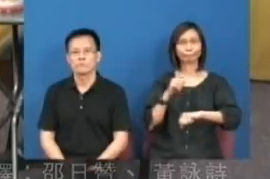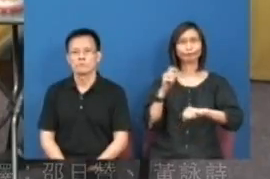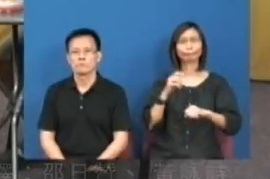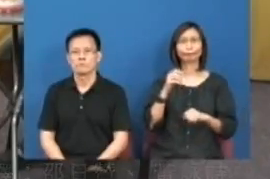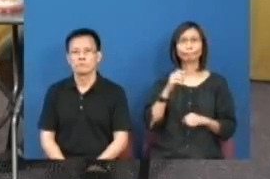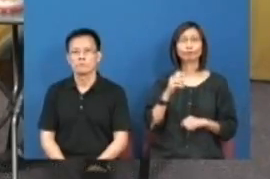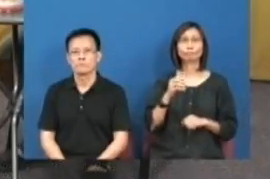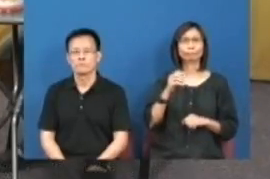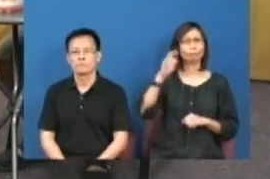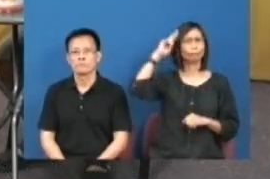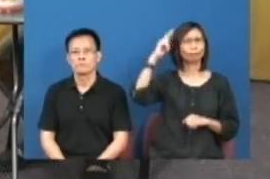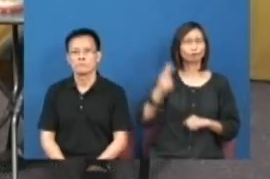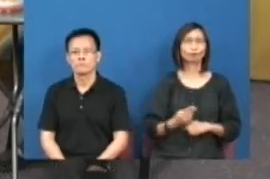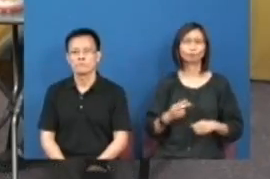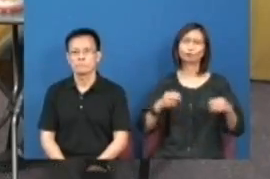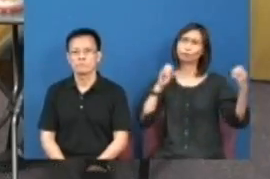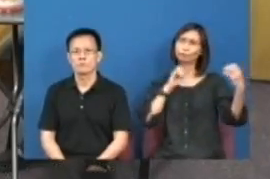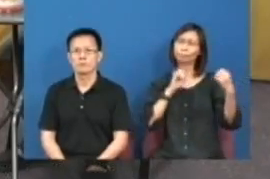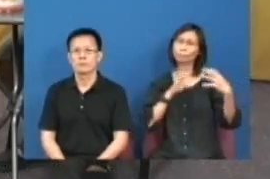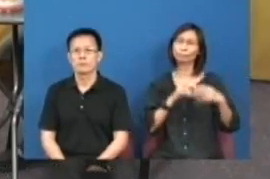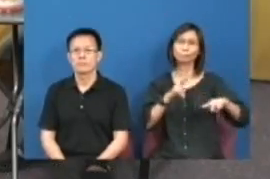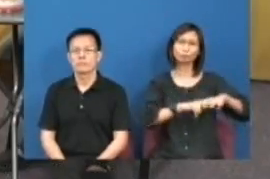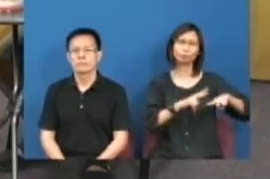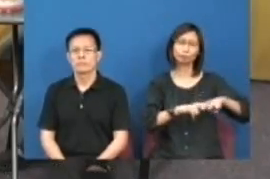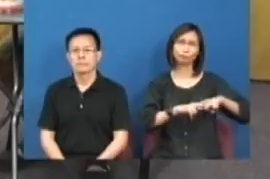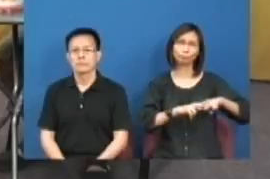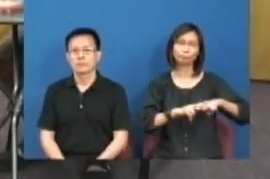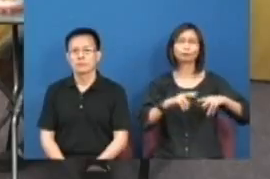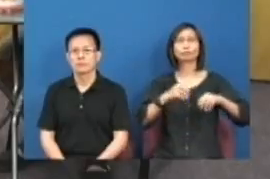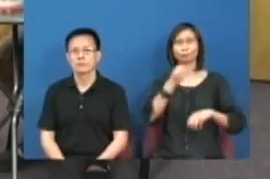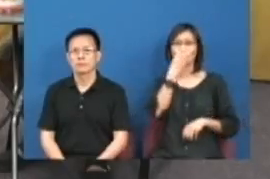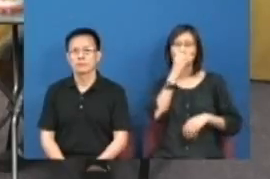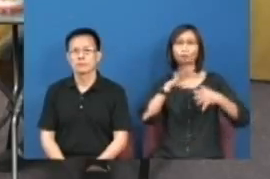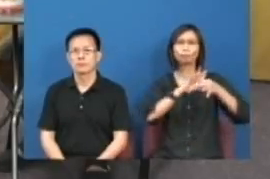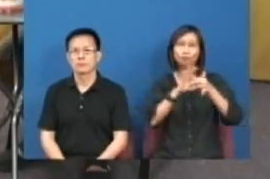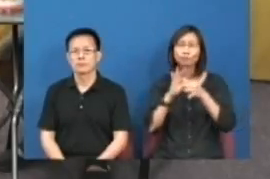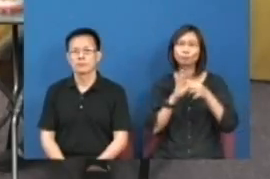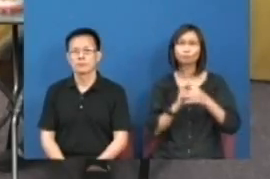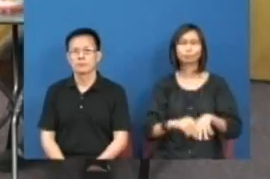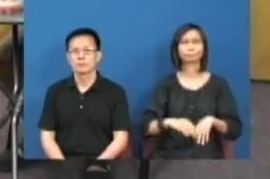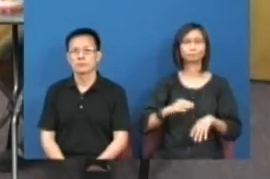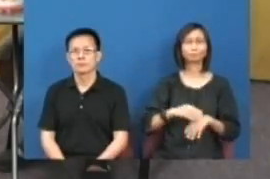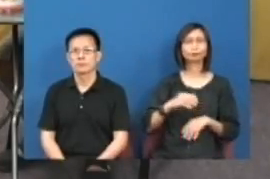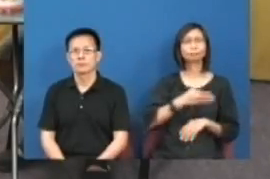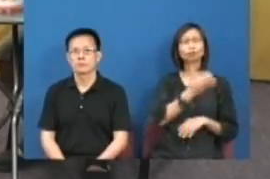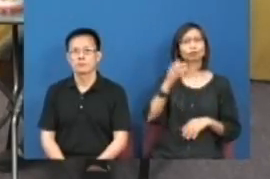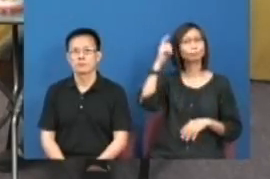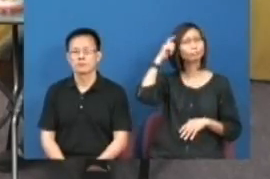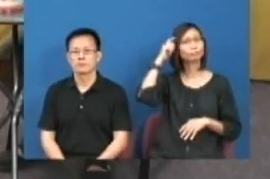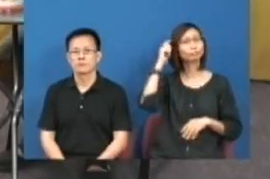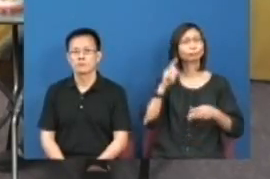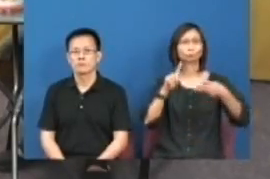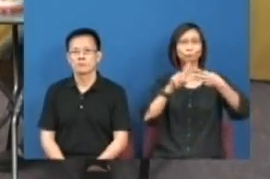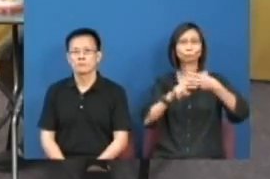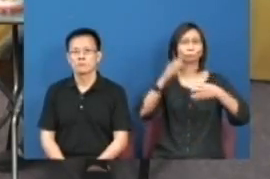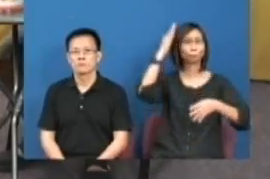嘅部分就系即系内地同香港的关系啦。咁大家都知道，自从廖辉即系离任之后啊，阿王光亚成为呢个港澳办